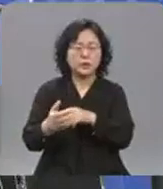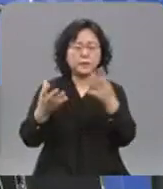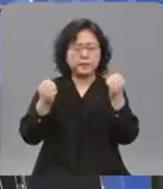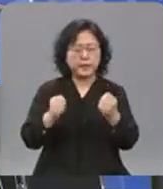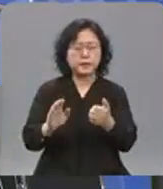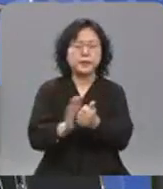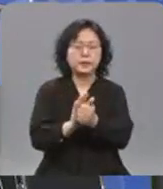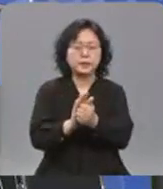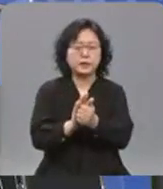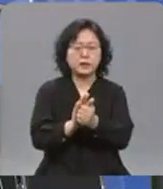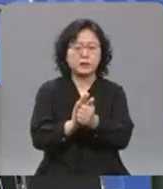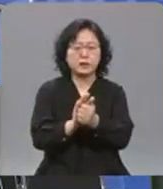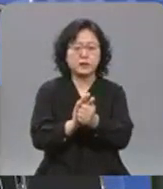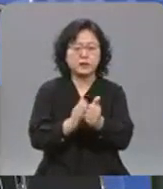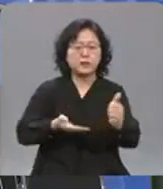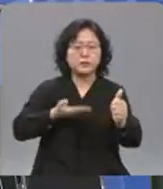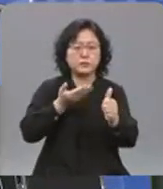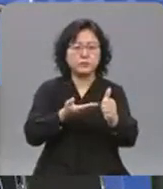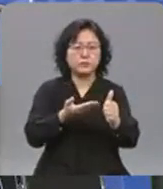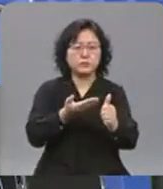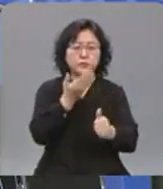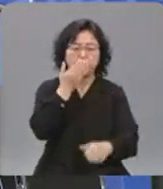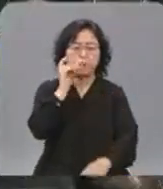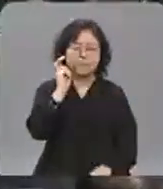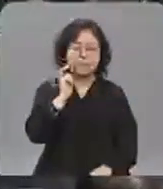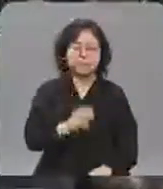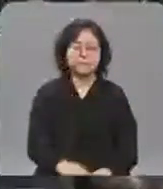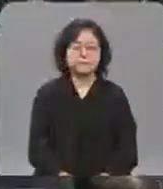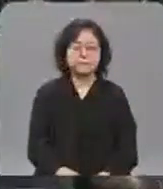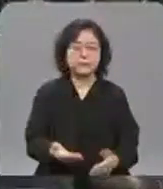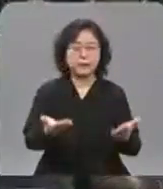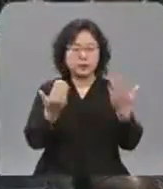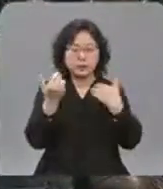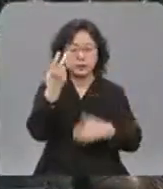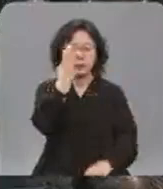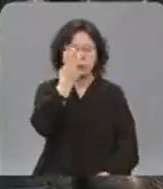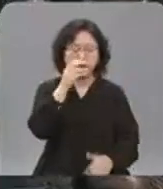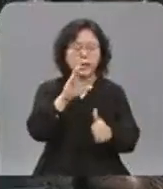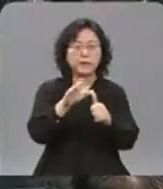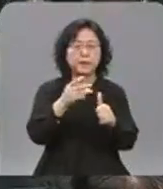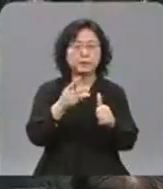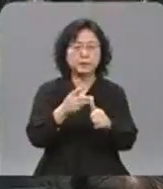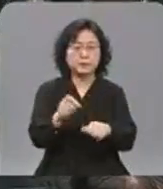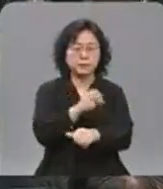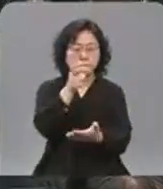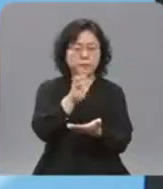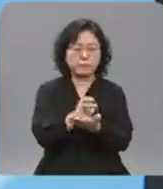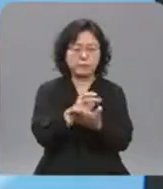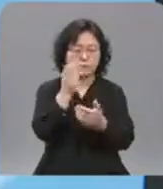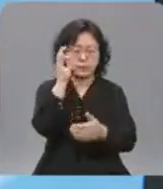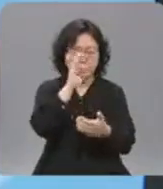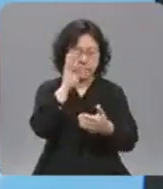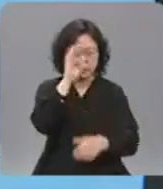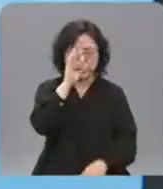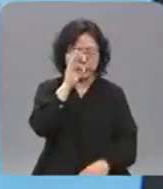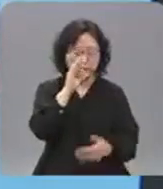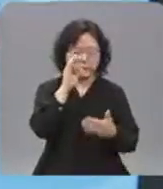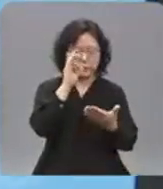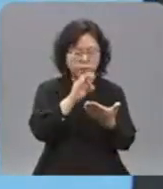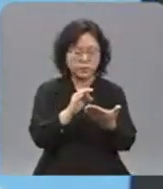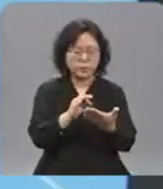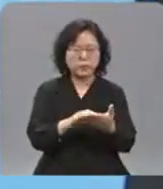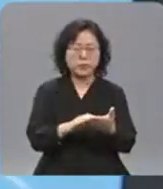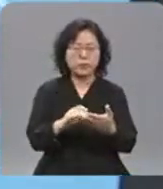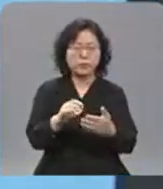인센티브를 얘기할 수 있게 됐다는 점이. 유치를 검토해온 한평군은 특별법을 살펴 오는 6월까지 최종